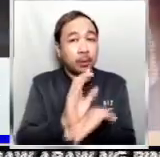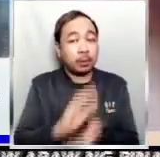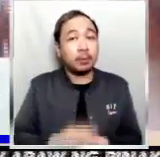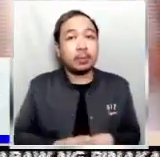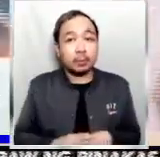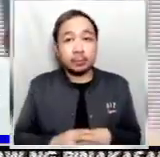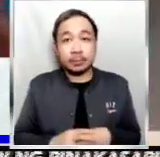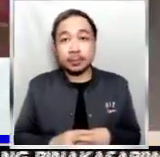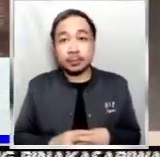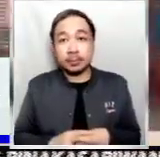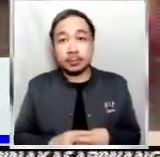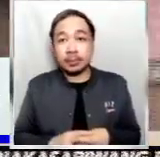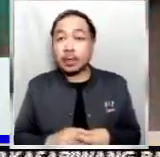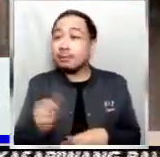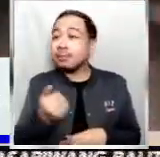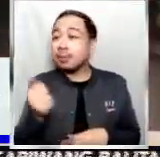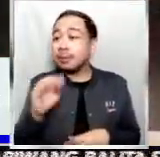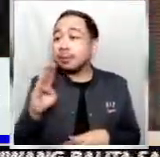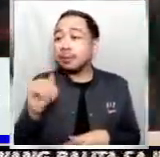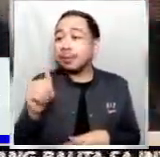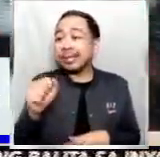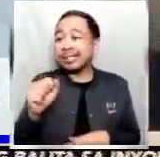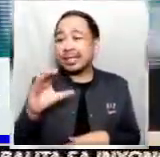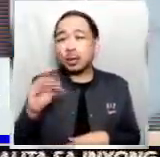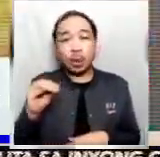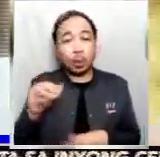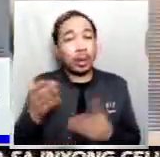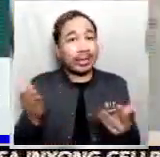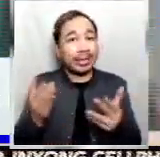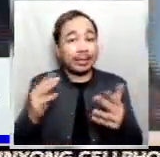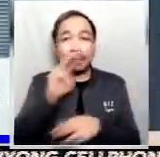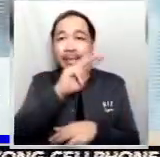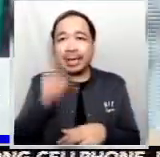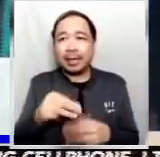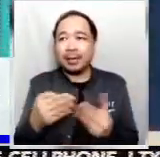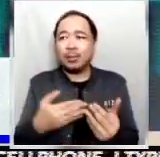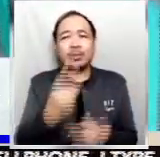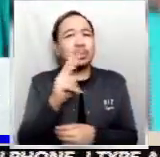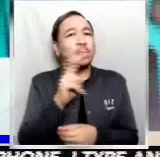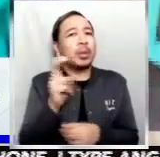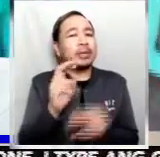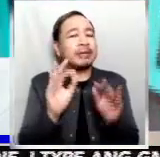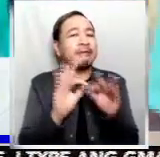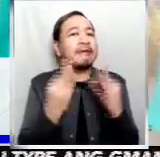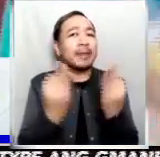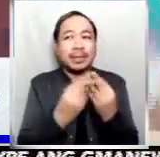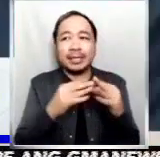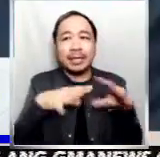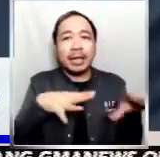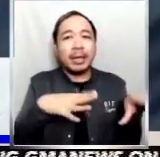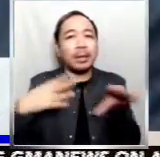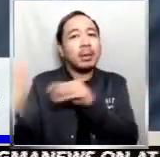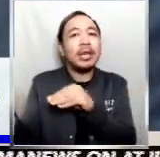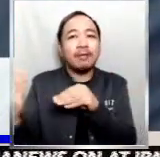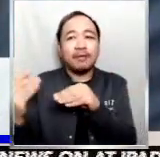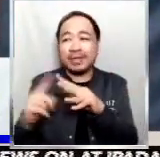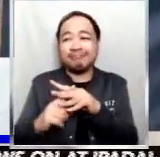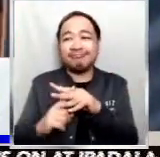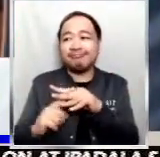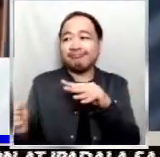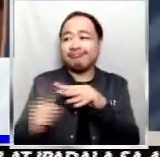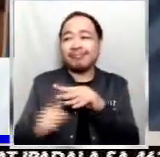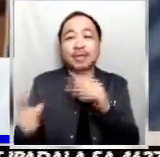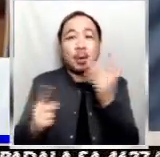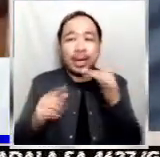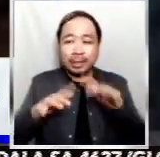Sa Baseco Compound sa Maynila, may git 200 pamilya ang inilikas dahil sa abot dibdib na baha mula Manila Bay. May git